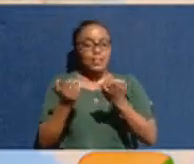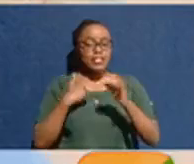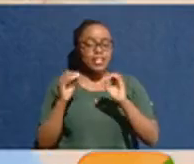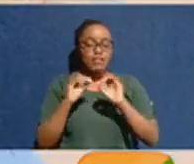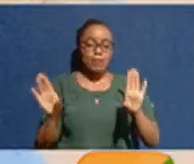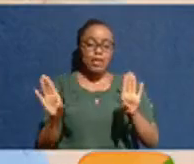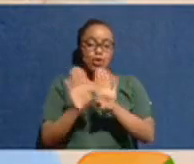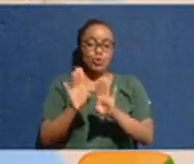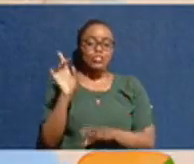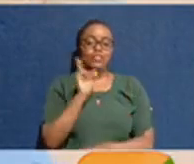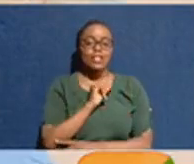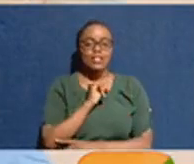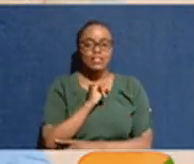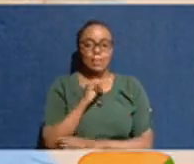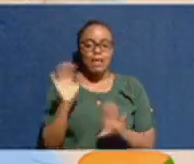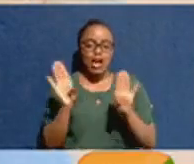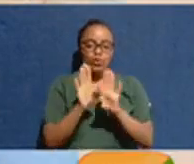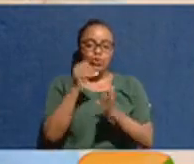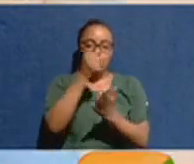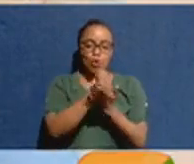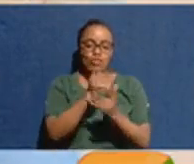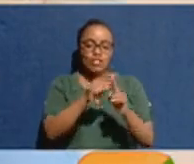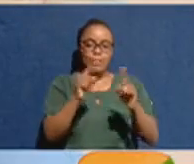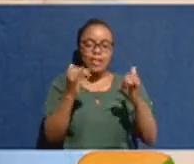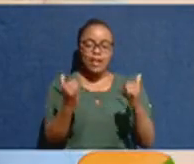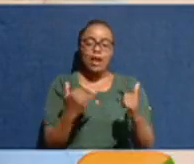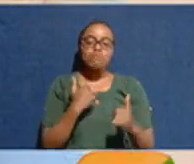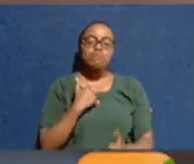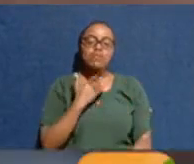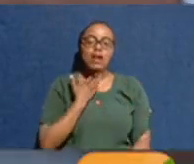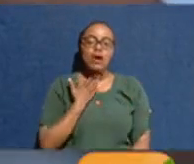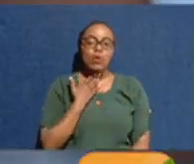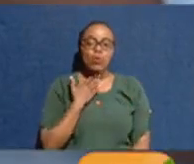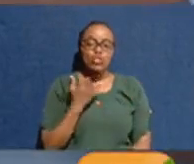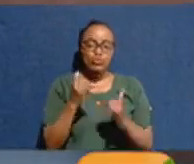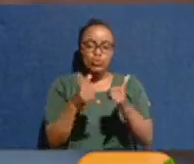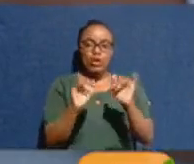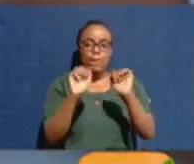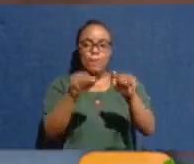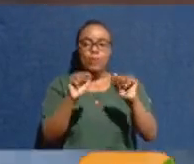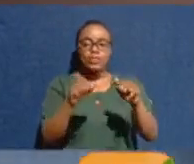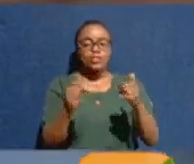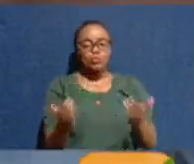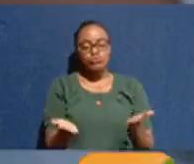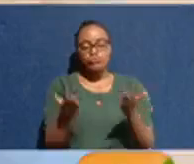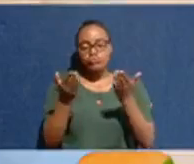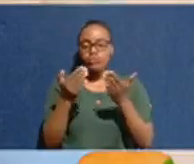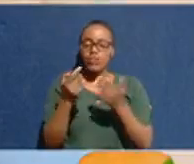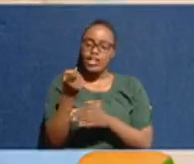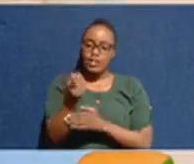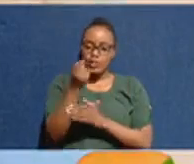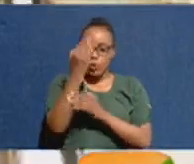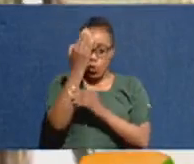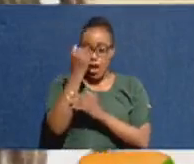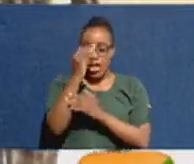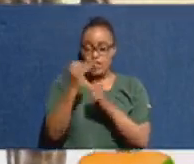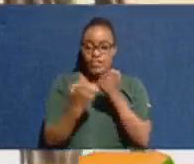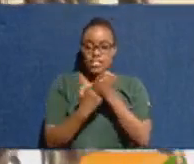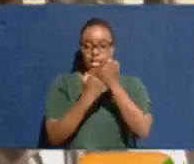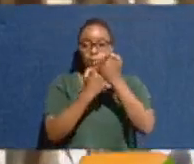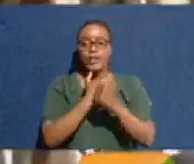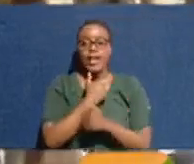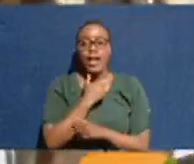nifunge. Nimefunga ofisi lakini sasa nataka kujaribu kama nitaweza kuinuka tena ikiwa kutakuwa na support.